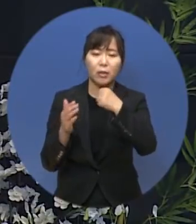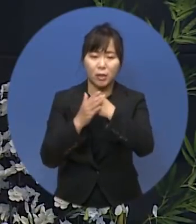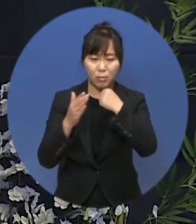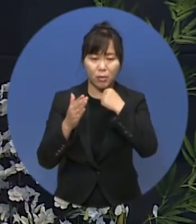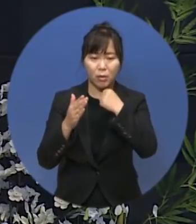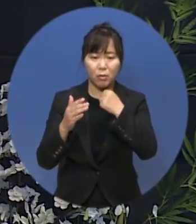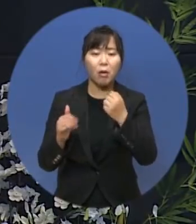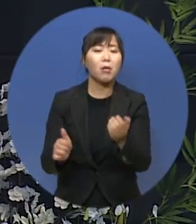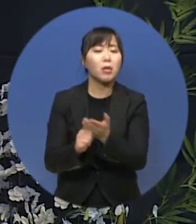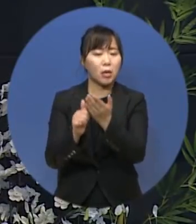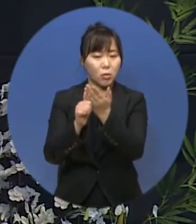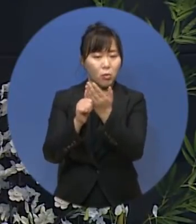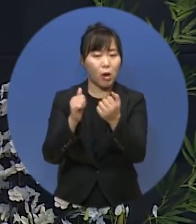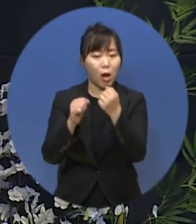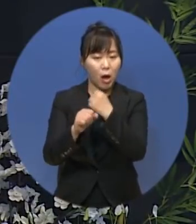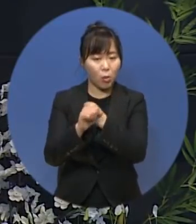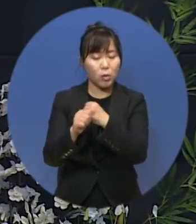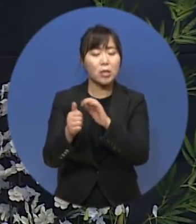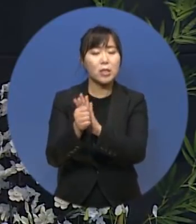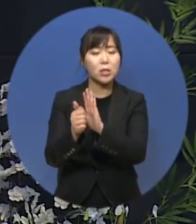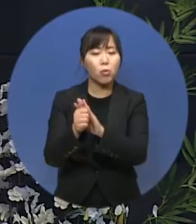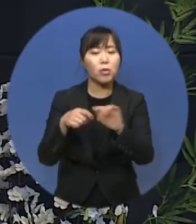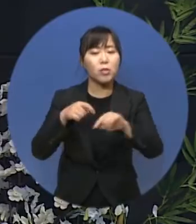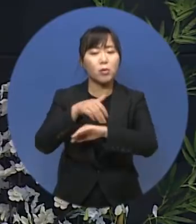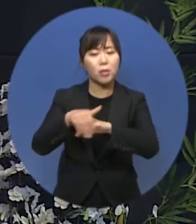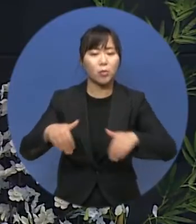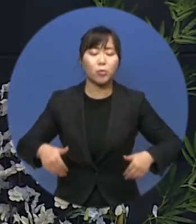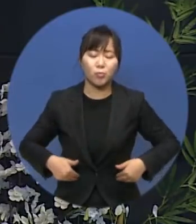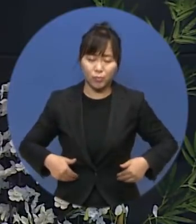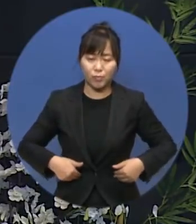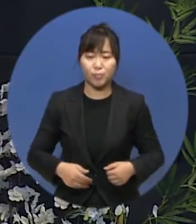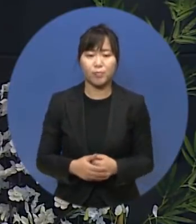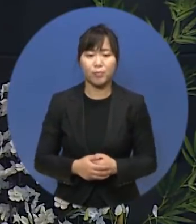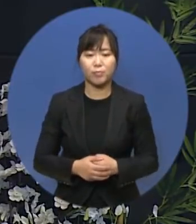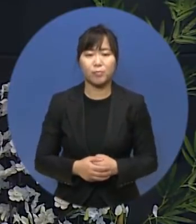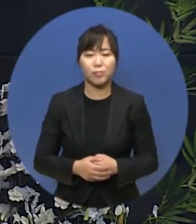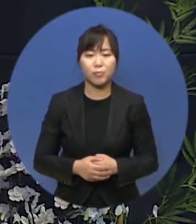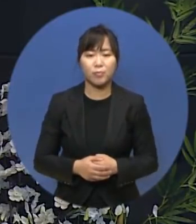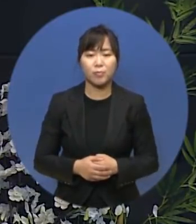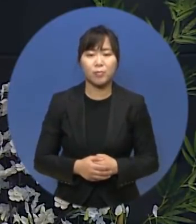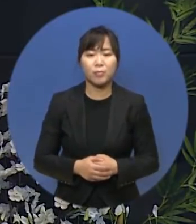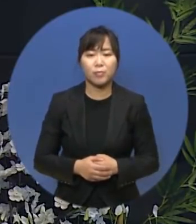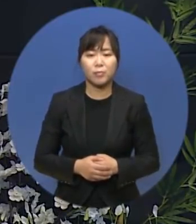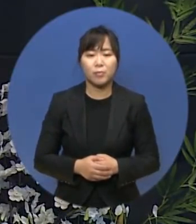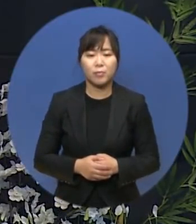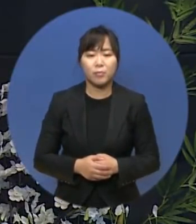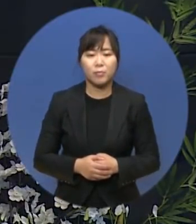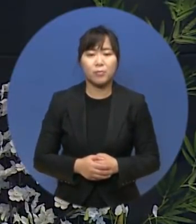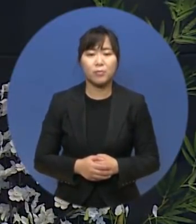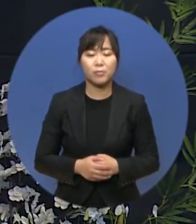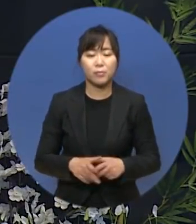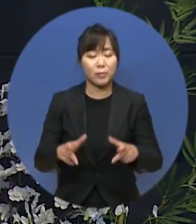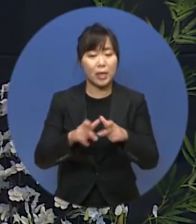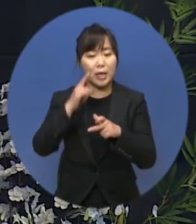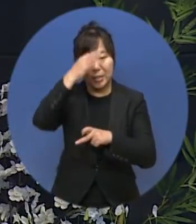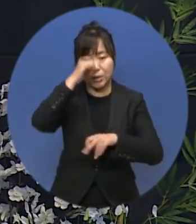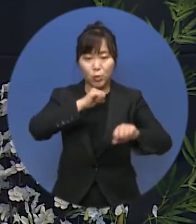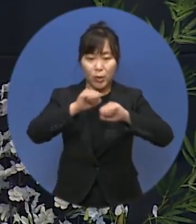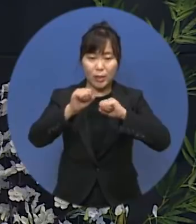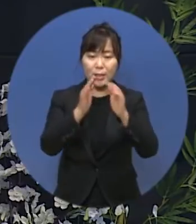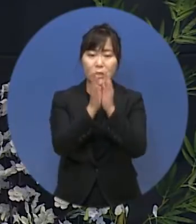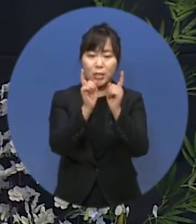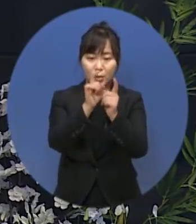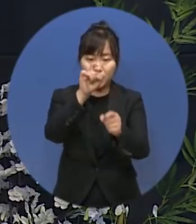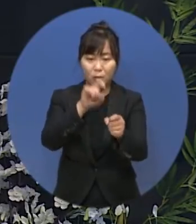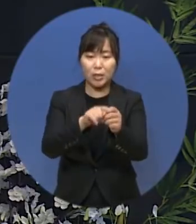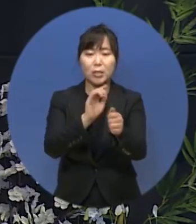양성되고 그러기에 대한 지원 정책이 마련되어야 될 것 같습니다. 장애인 예술활동에 직접적인 지원은